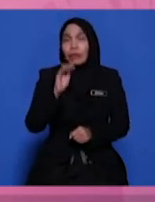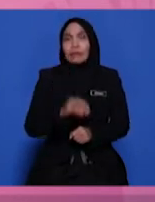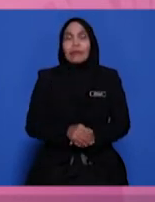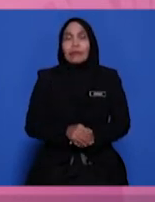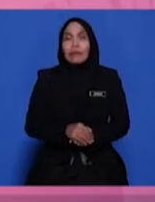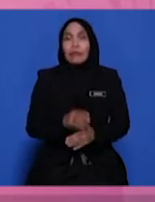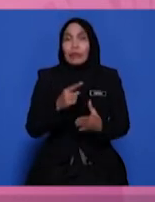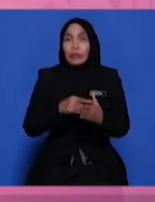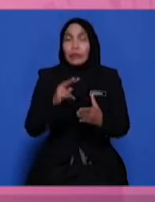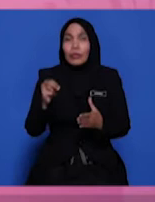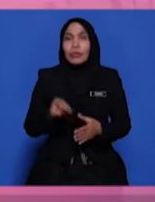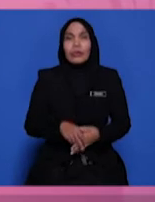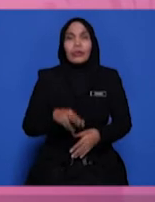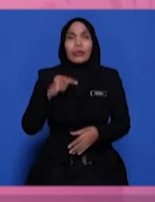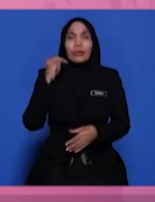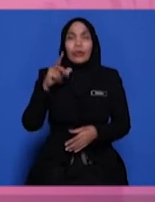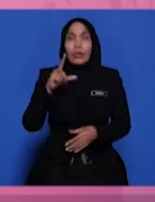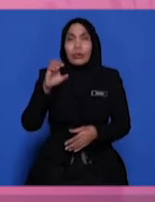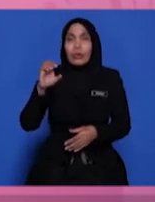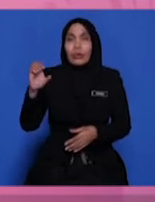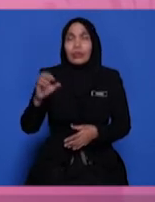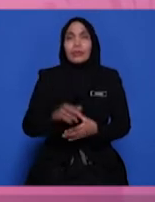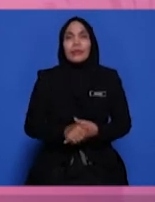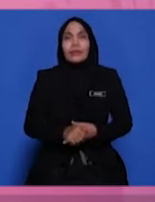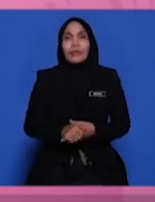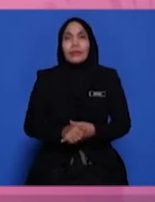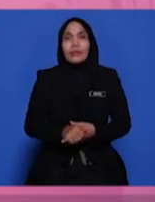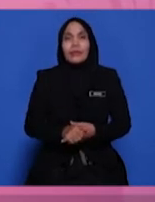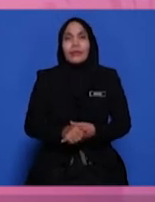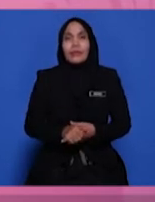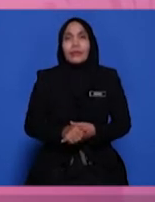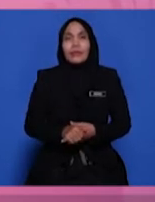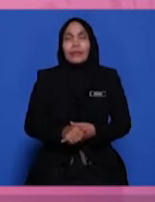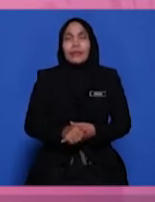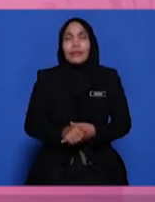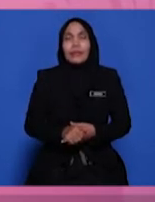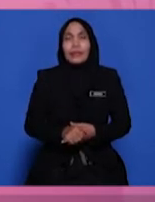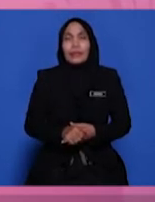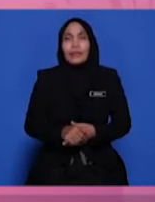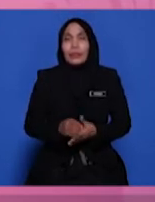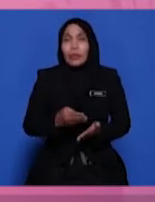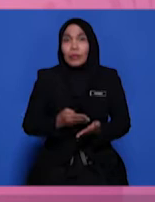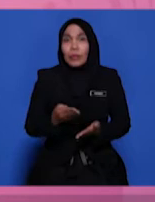dan RM450. Diberi bahawa dia berbelanja sebanyak